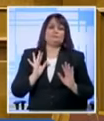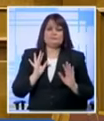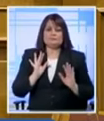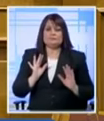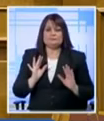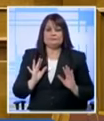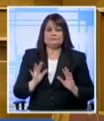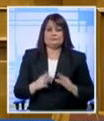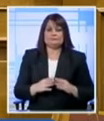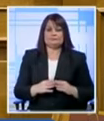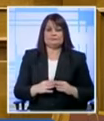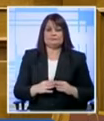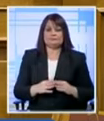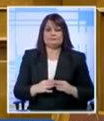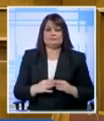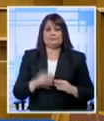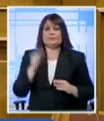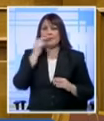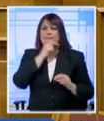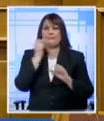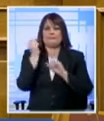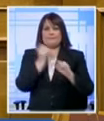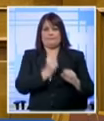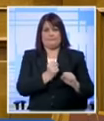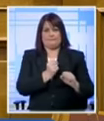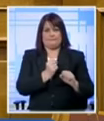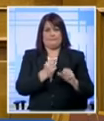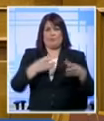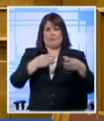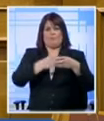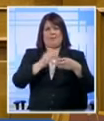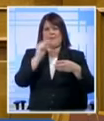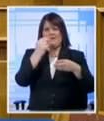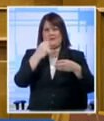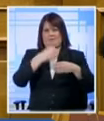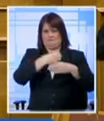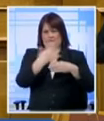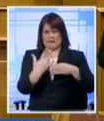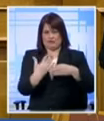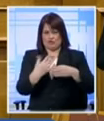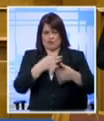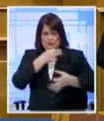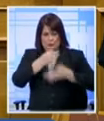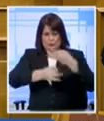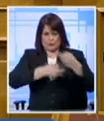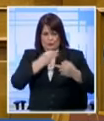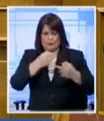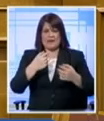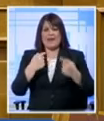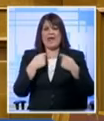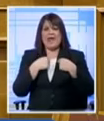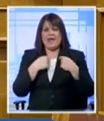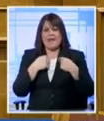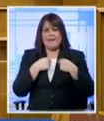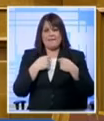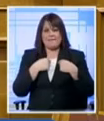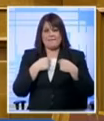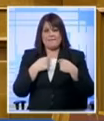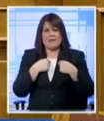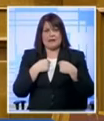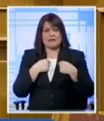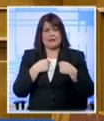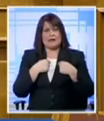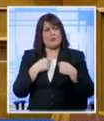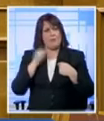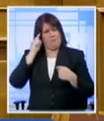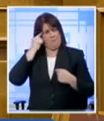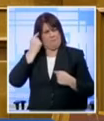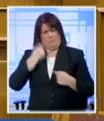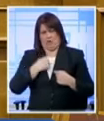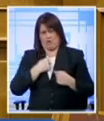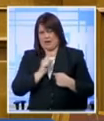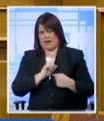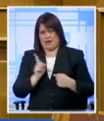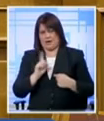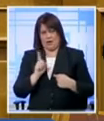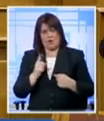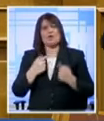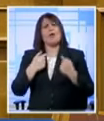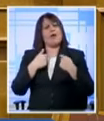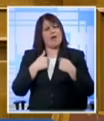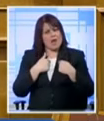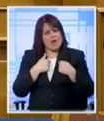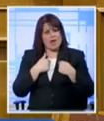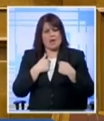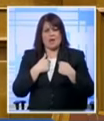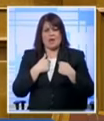με τον οποίο μίλησε ο κύριος Παπανδρέου στην κοινοβουλευτική του ομάδα, εμένα, την καλόπιστη, τον άνθρωπο ο οποίος στο κάτω-κάτω της